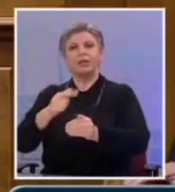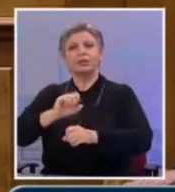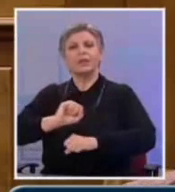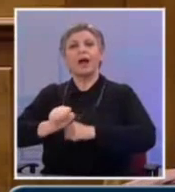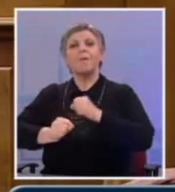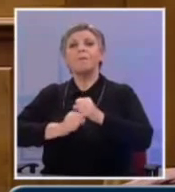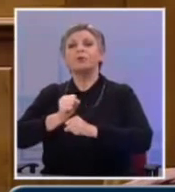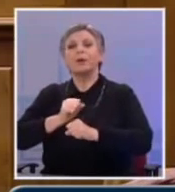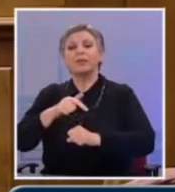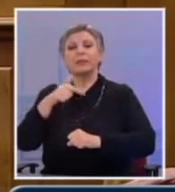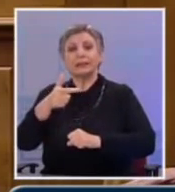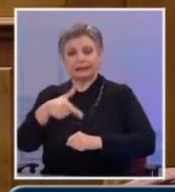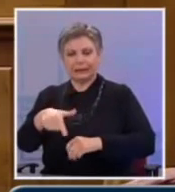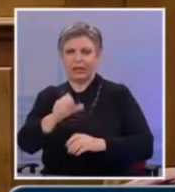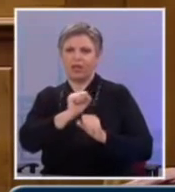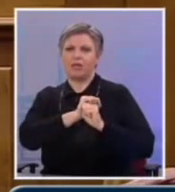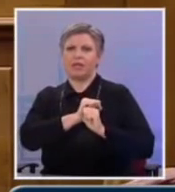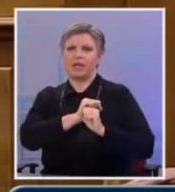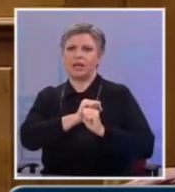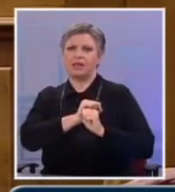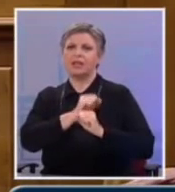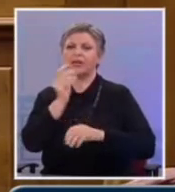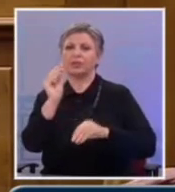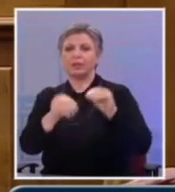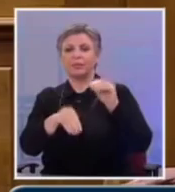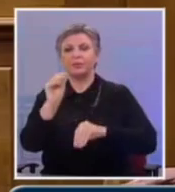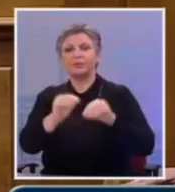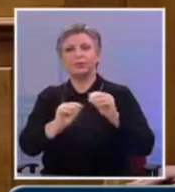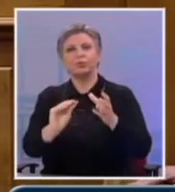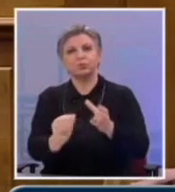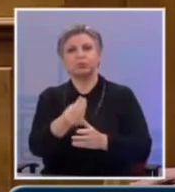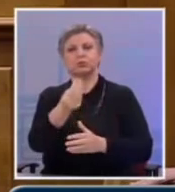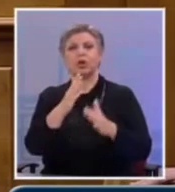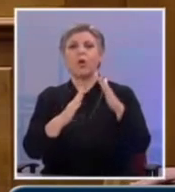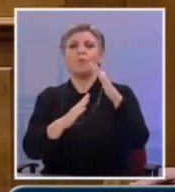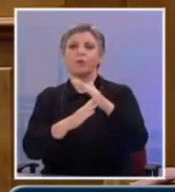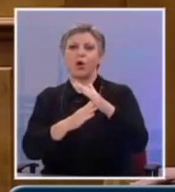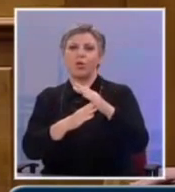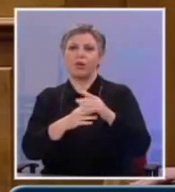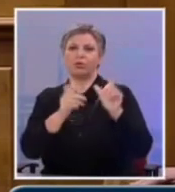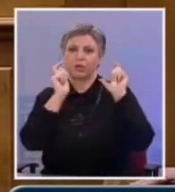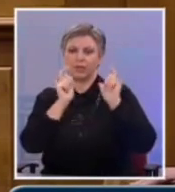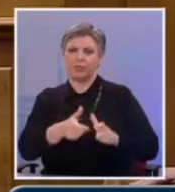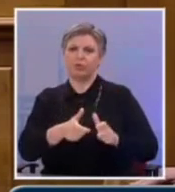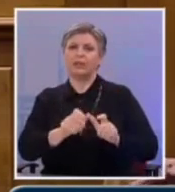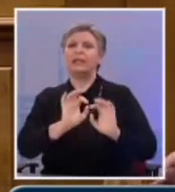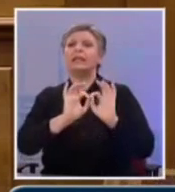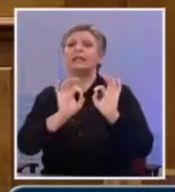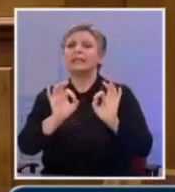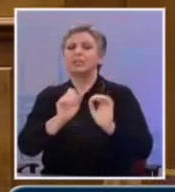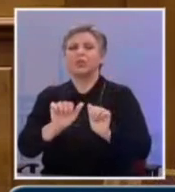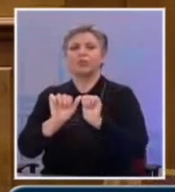πρόεδρος της δημοκρατίας μέσα σε ένα κλίμα πρωτοφανών πιέσεων και εκβιασμών.